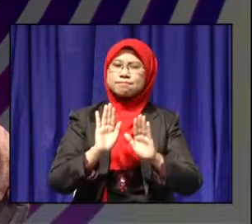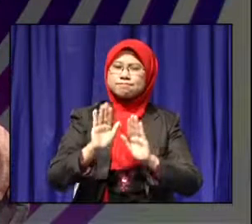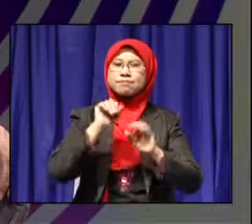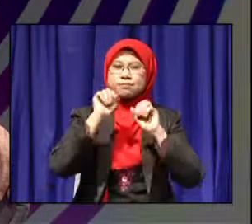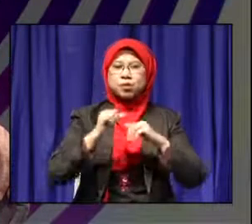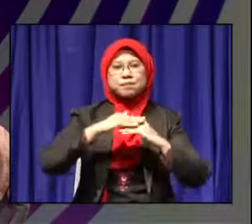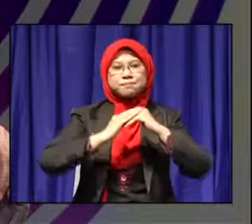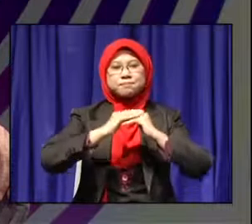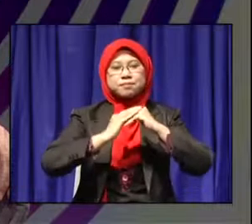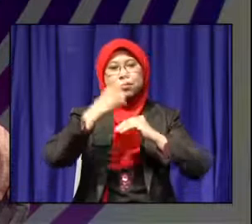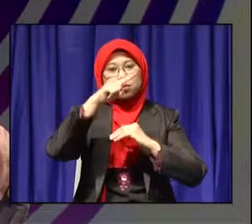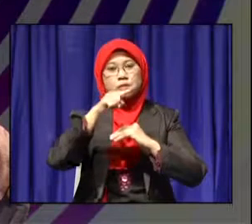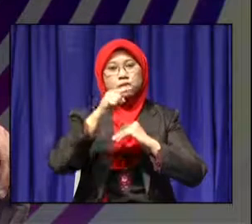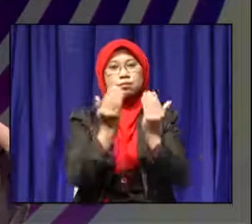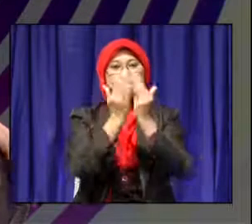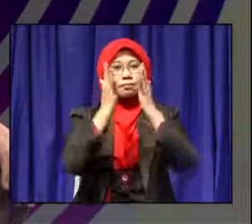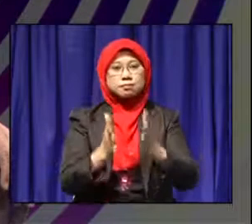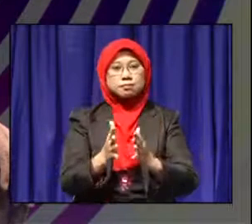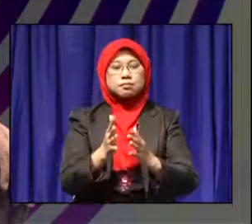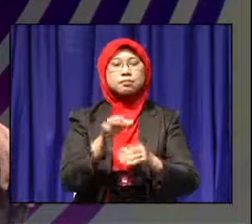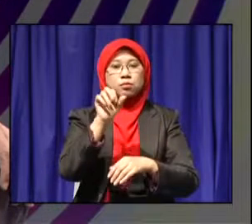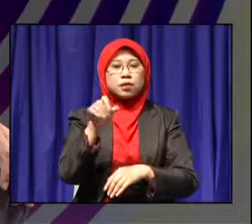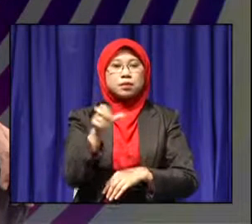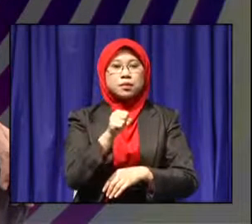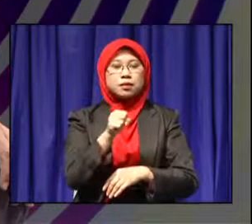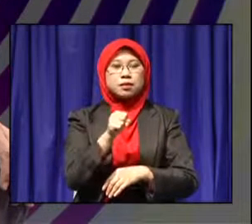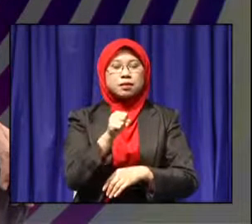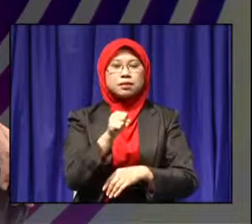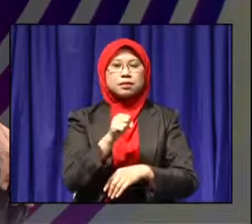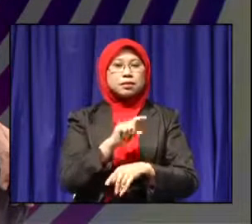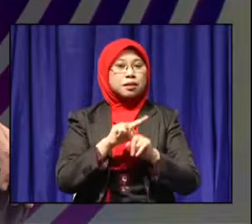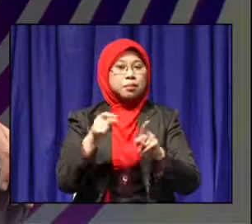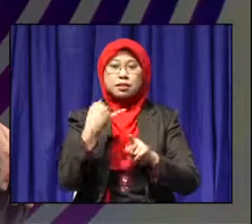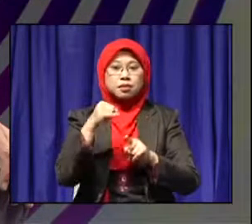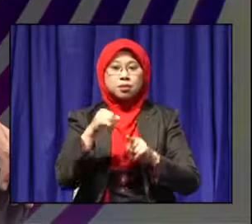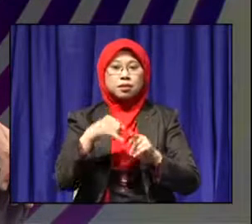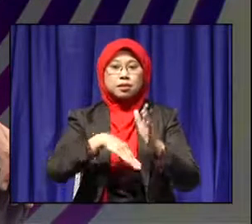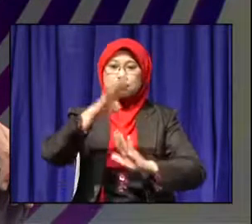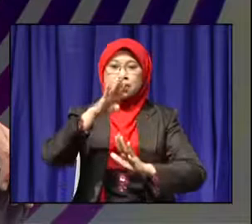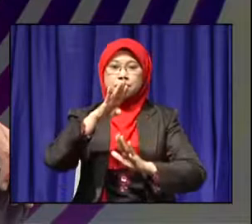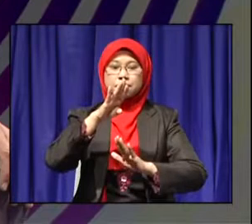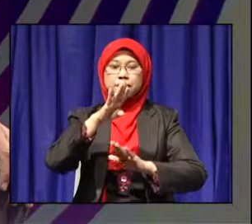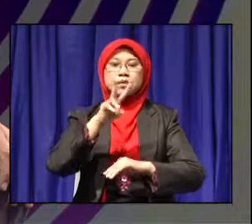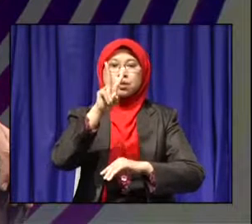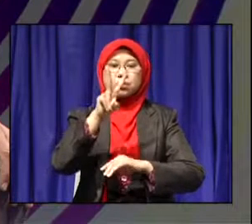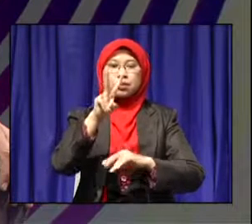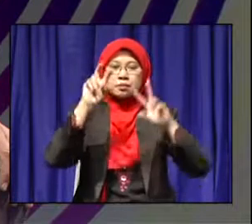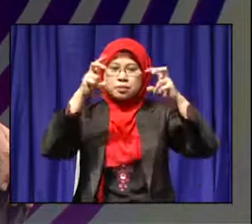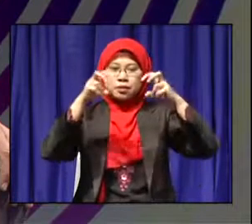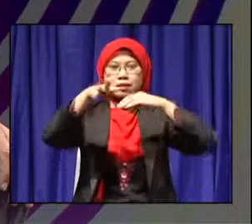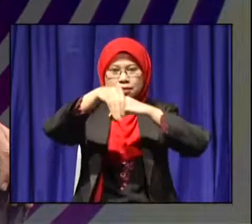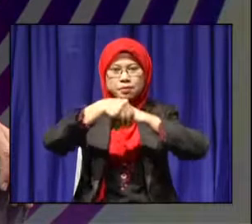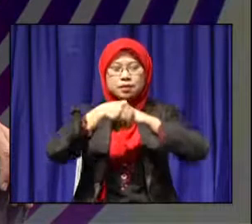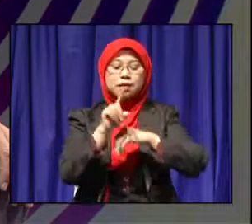kepada calon untuk mengambil tidak lebih daripada Duo mata pelajaran tambahan daripada